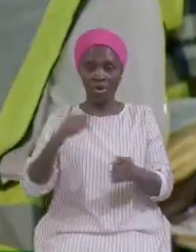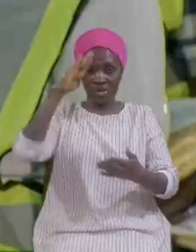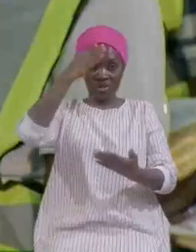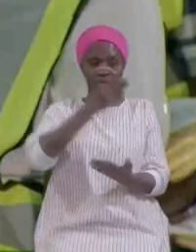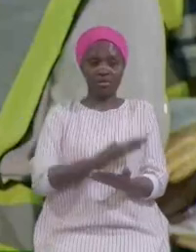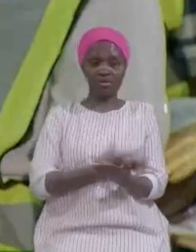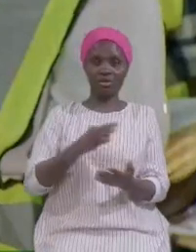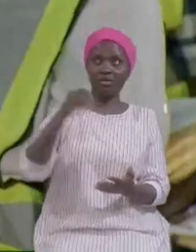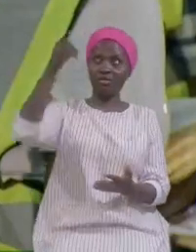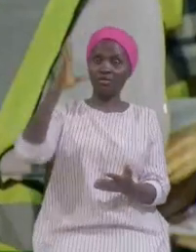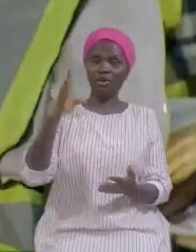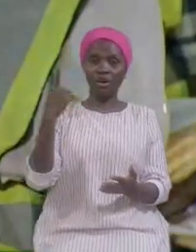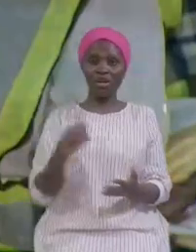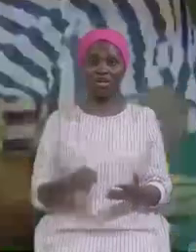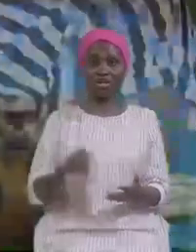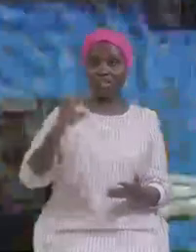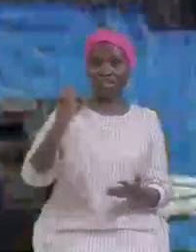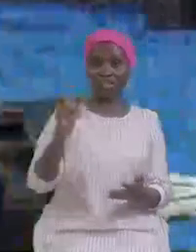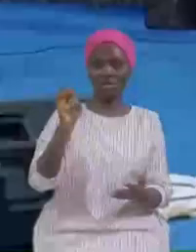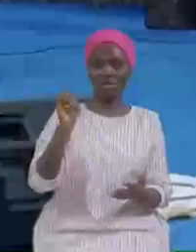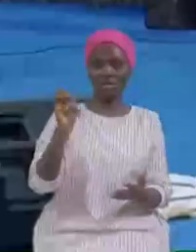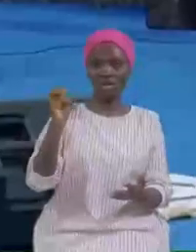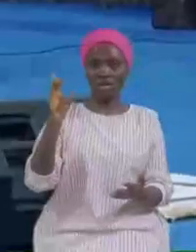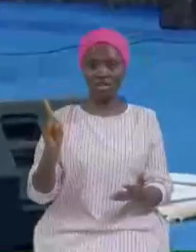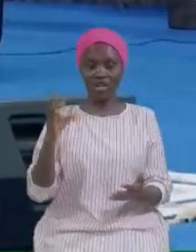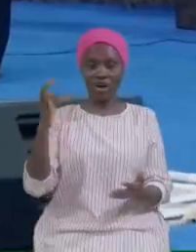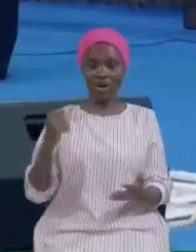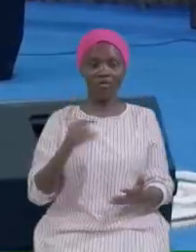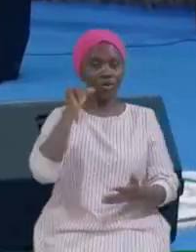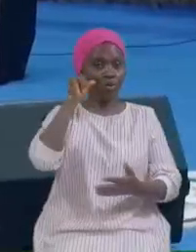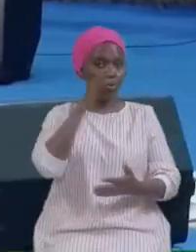La postérité de la femme va détruire